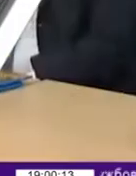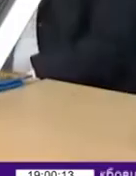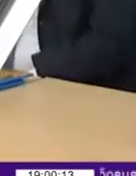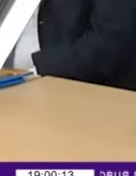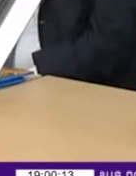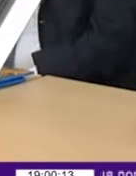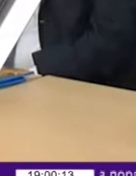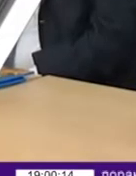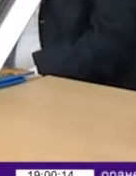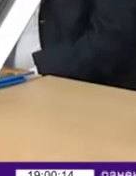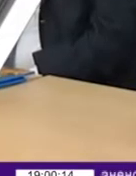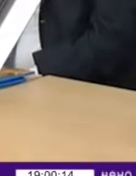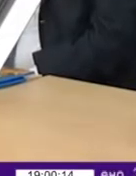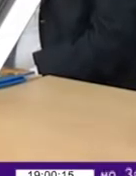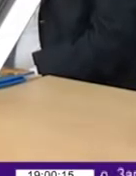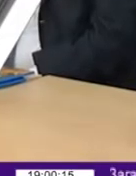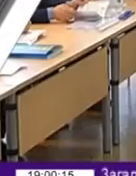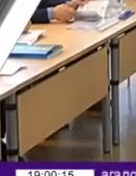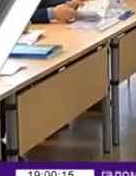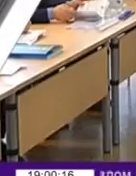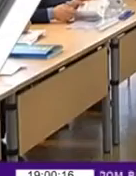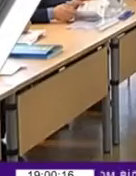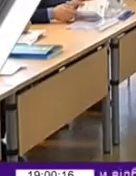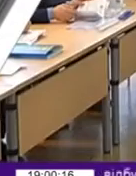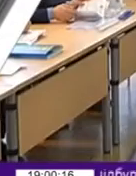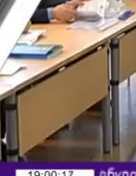французьких компаній мають намір вкладати гроші у розвиток Києва.